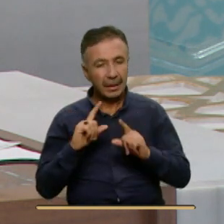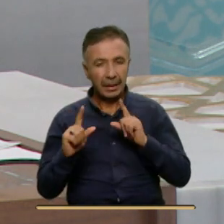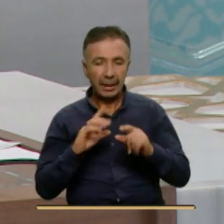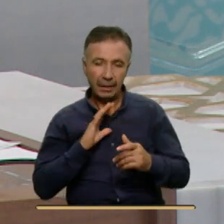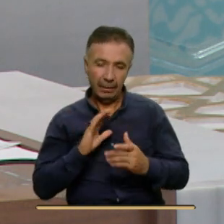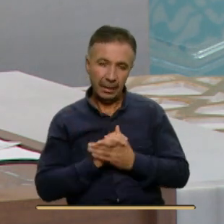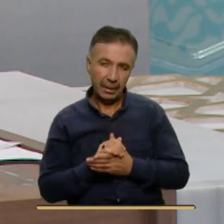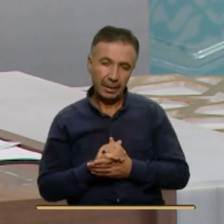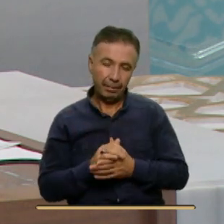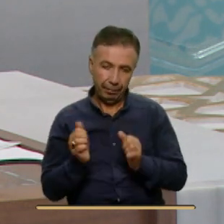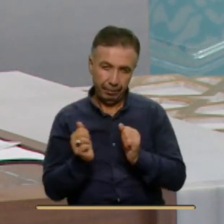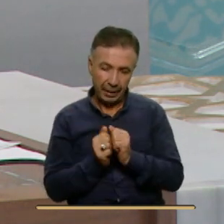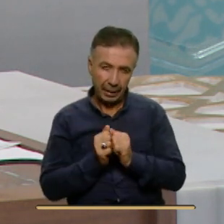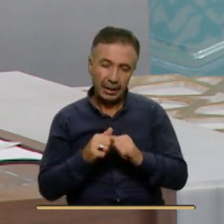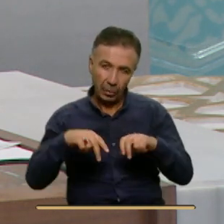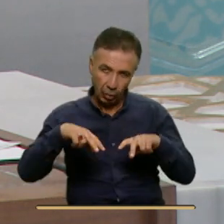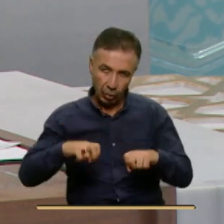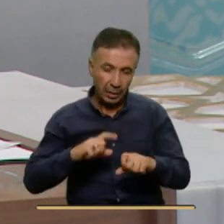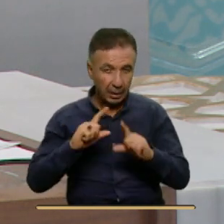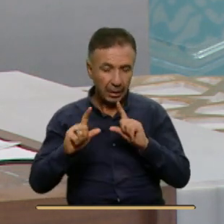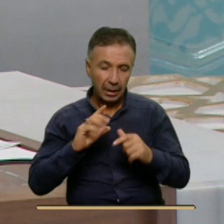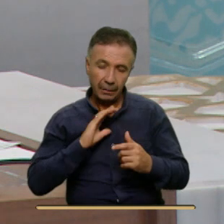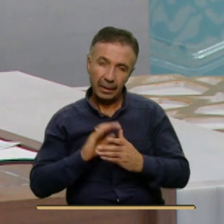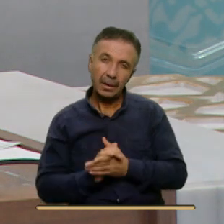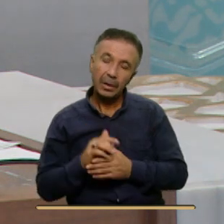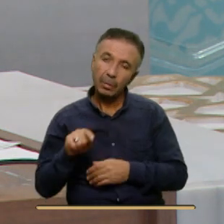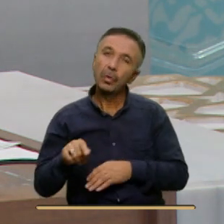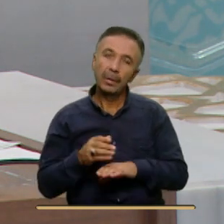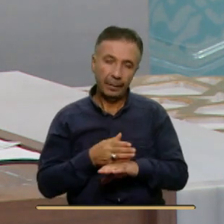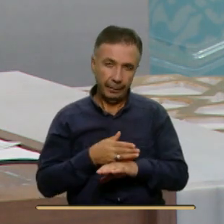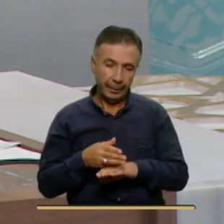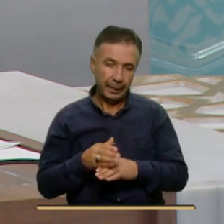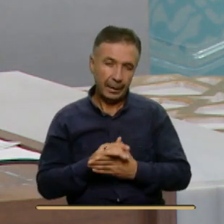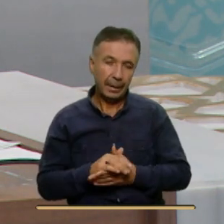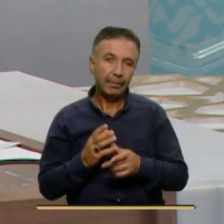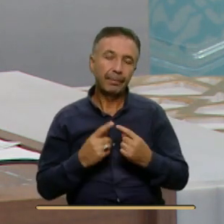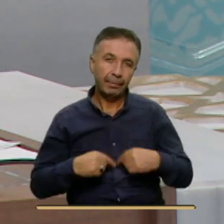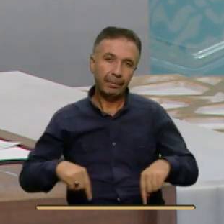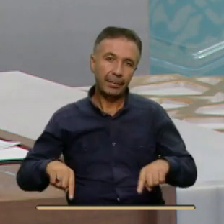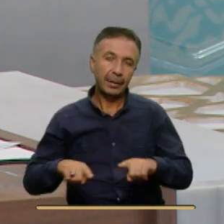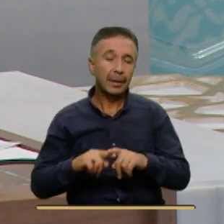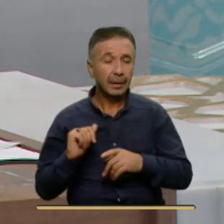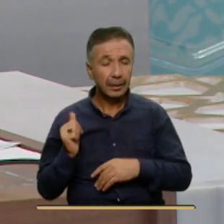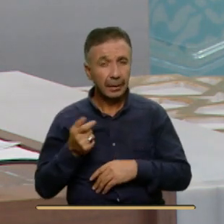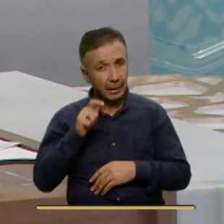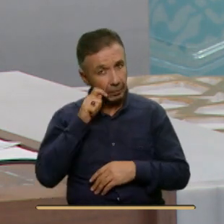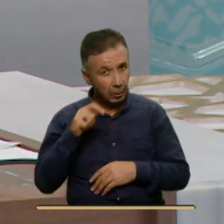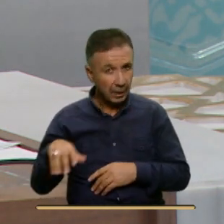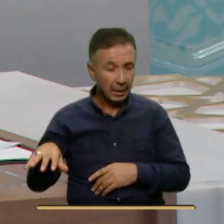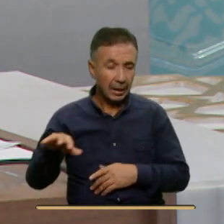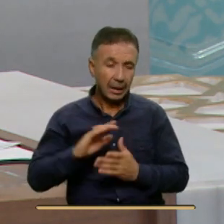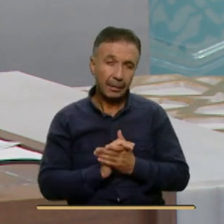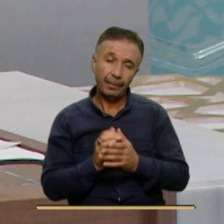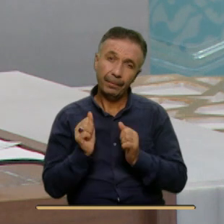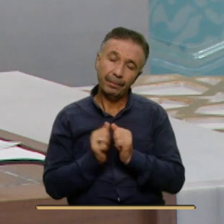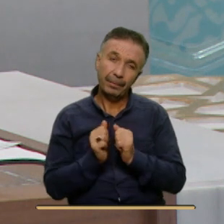beraberlikte oturmaya da muhtacız. Bu vesileyle bizler değerli müminler, bir ve